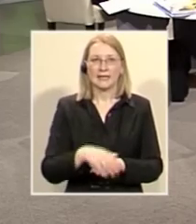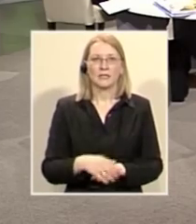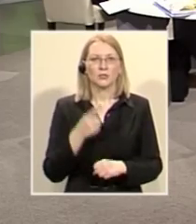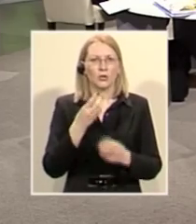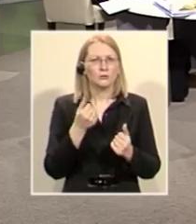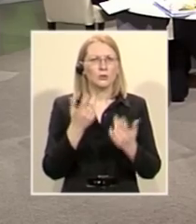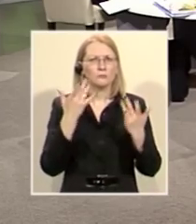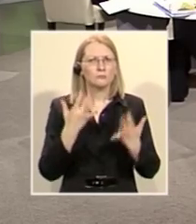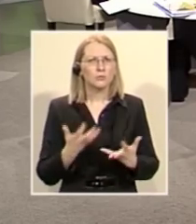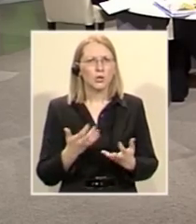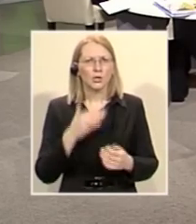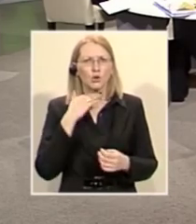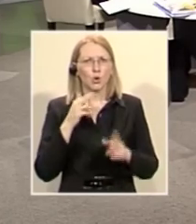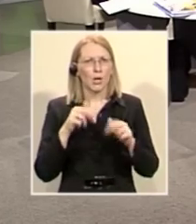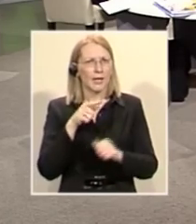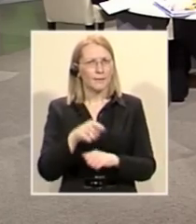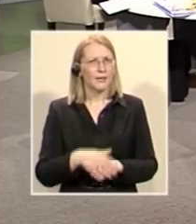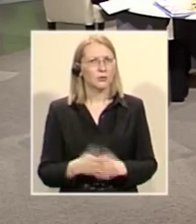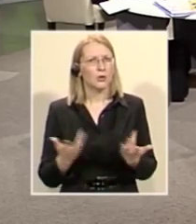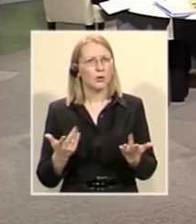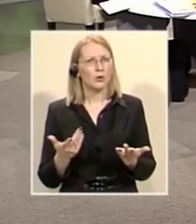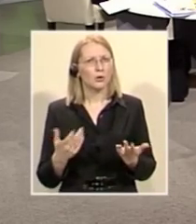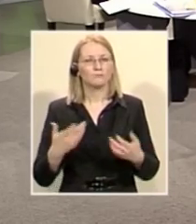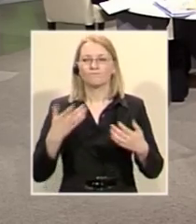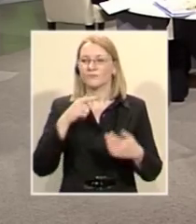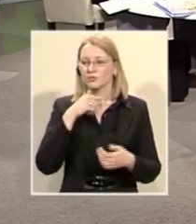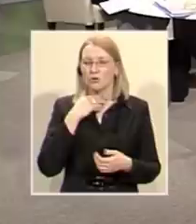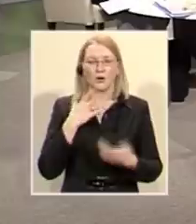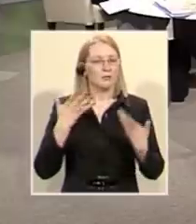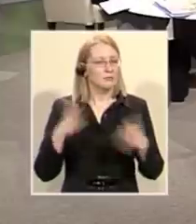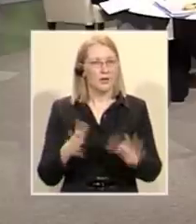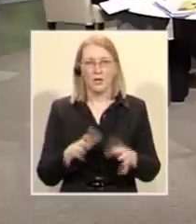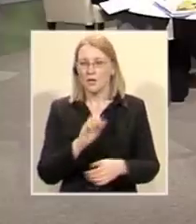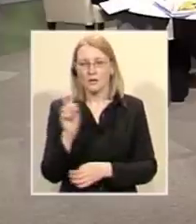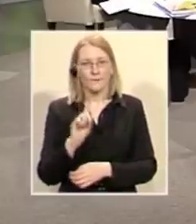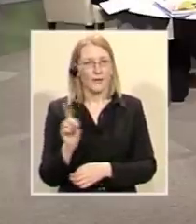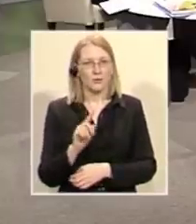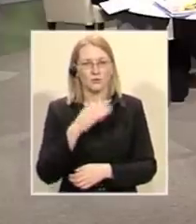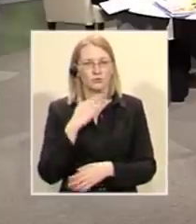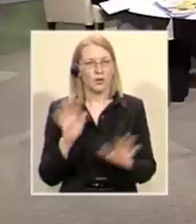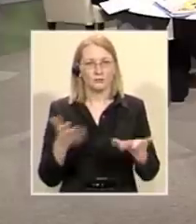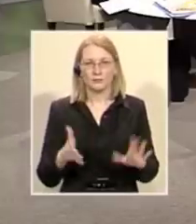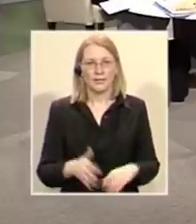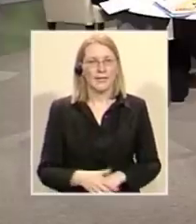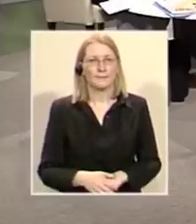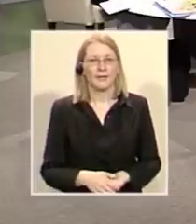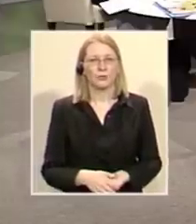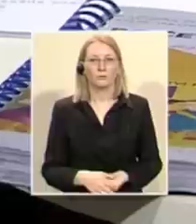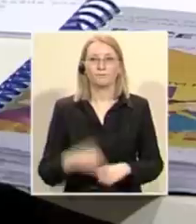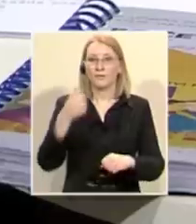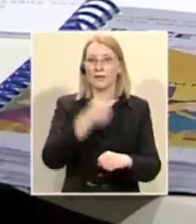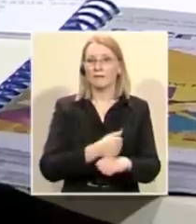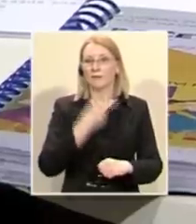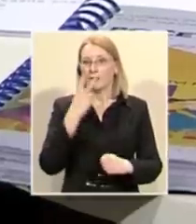To isto, koliko škola to ima? To, isto. To škole nemaju. Nemaju, dobro. Nemaju. To škole dobro, nemaju. Glavno, glavno da vidimo